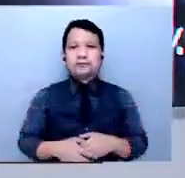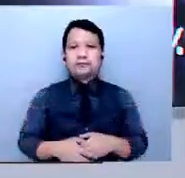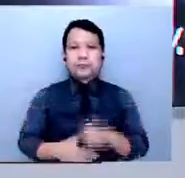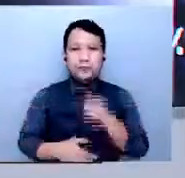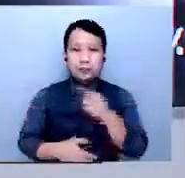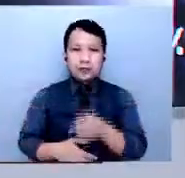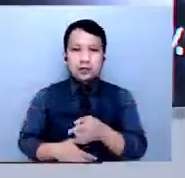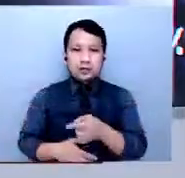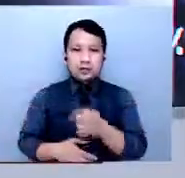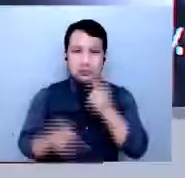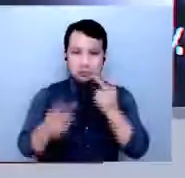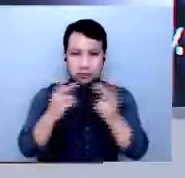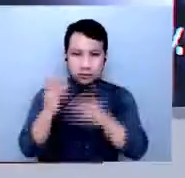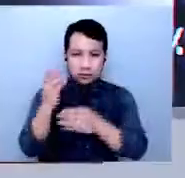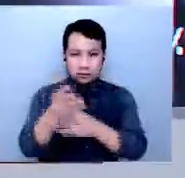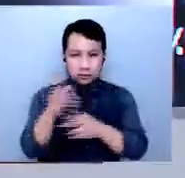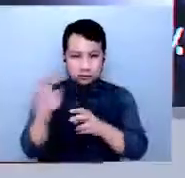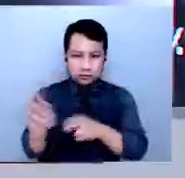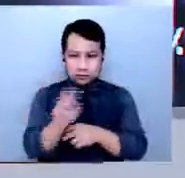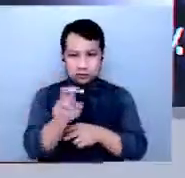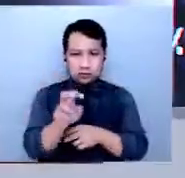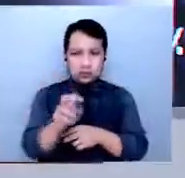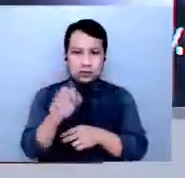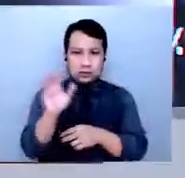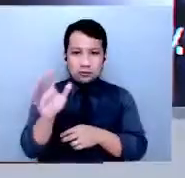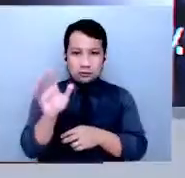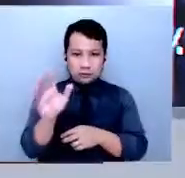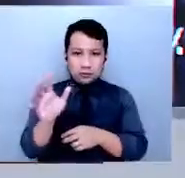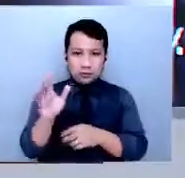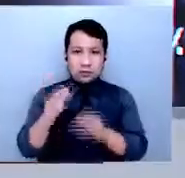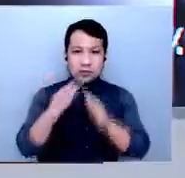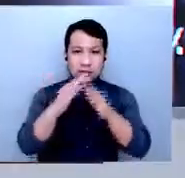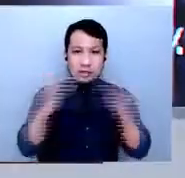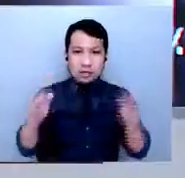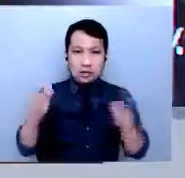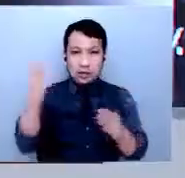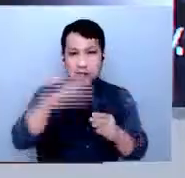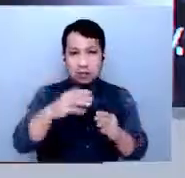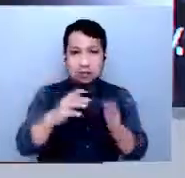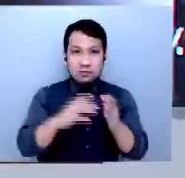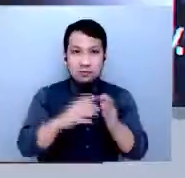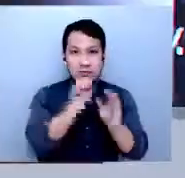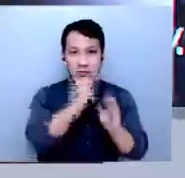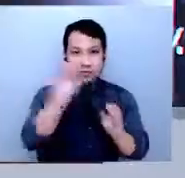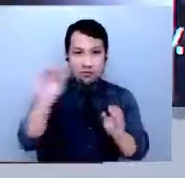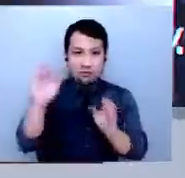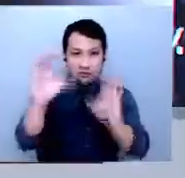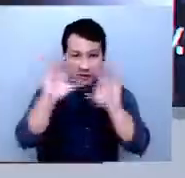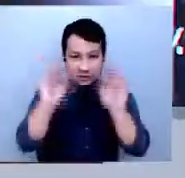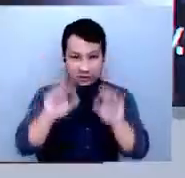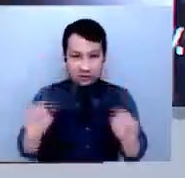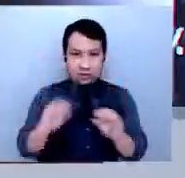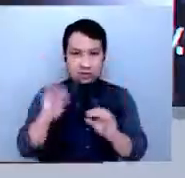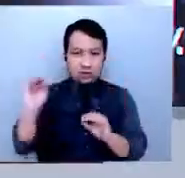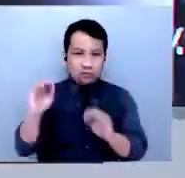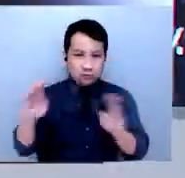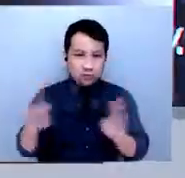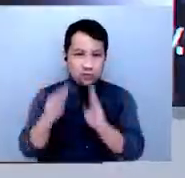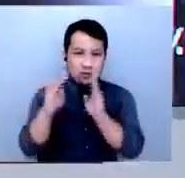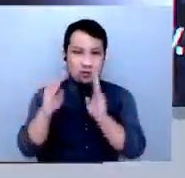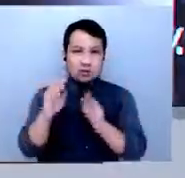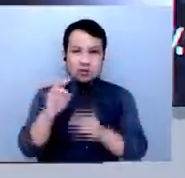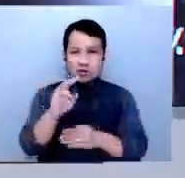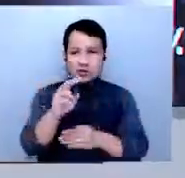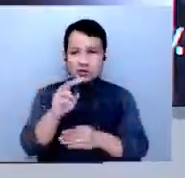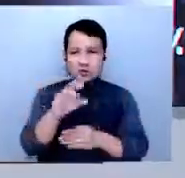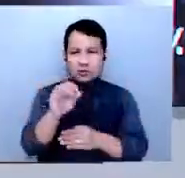Dinayo ng mga turista ang nasa 50 higanteng bilin. Kanya-kanyang diskarte ang mga kalahok sa paggawa ng nativity scene. May